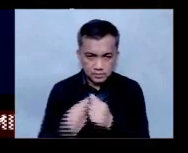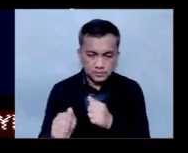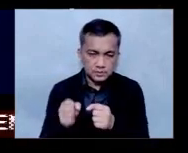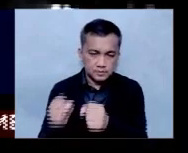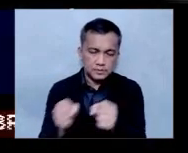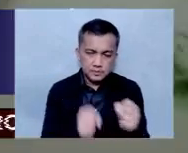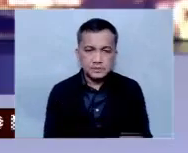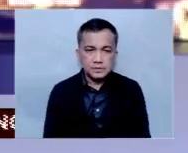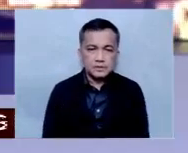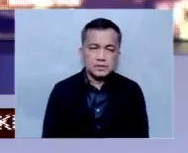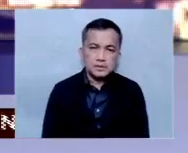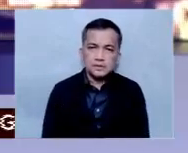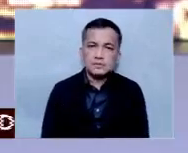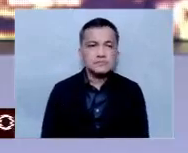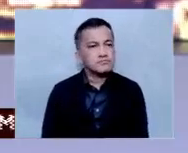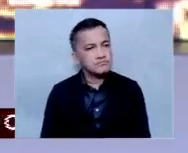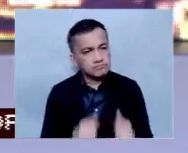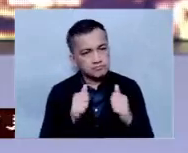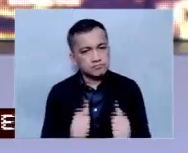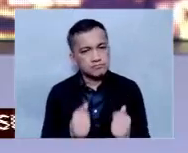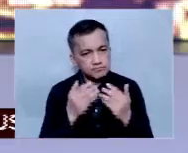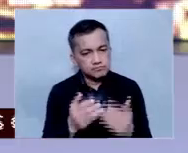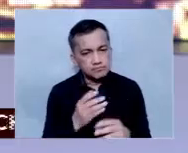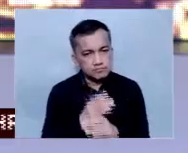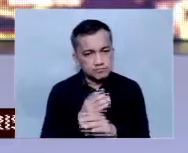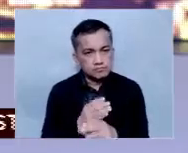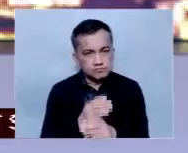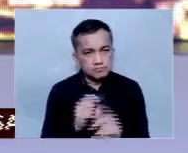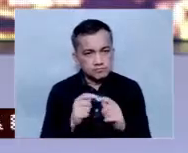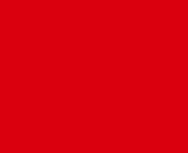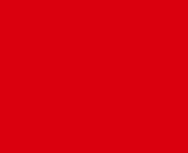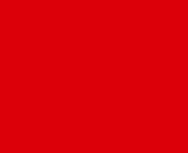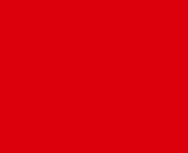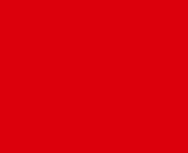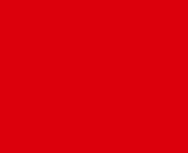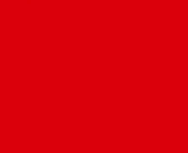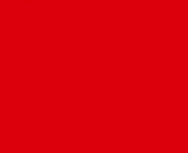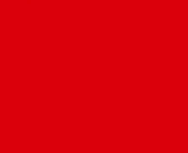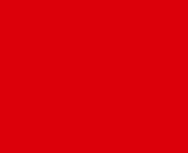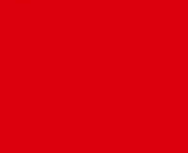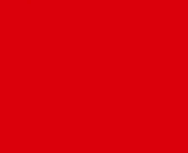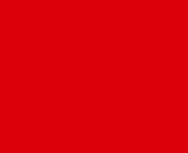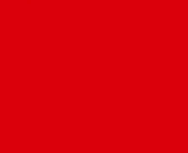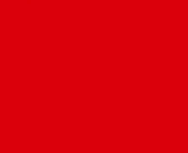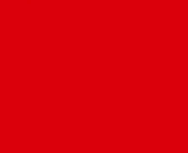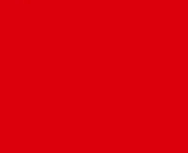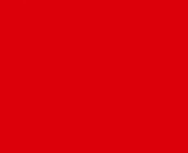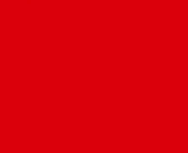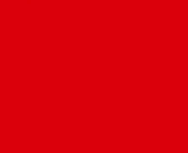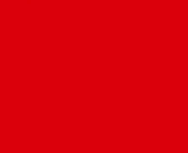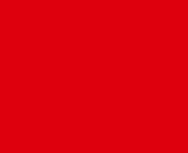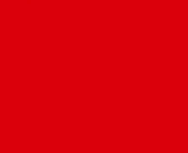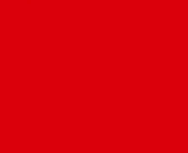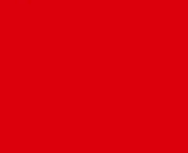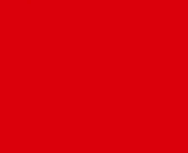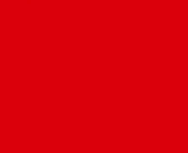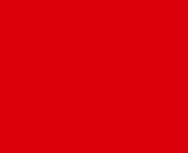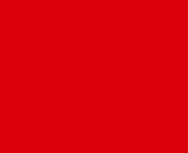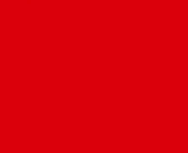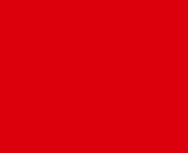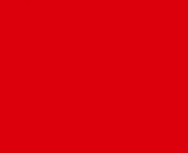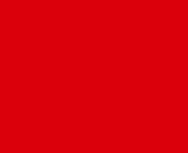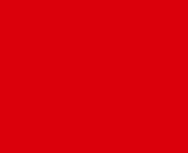Alright. Maraming salamat at ingat kayo dyan ng iyong team, Gio Robles. Mga kapatid, mean Los Baños po.